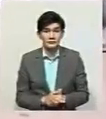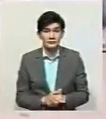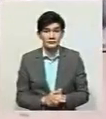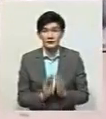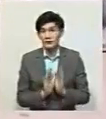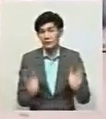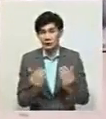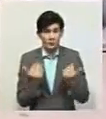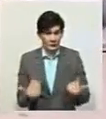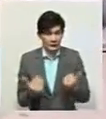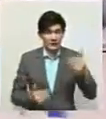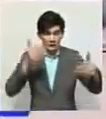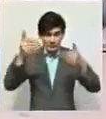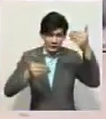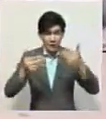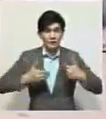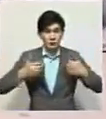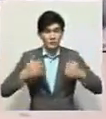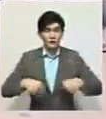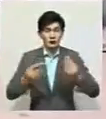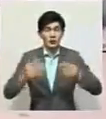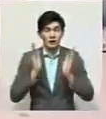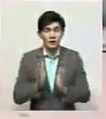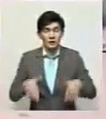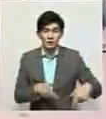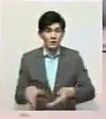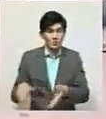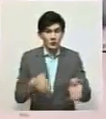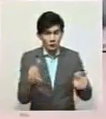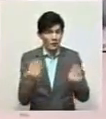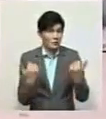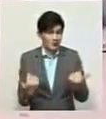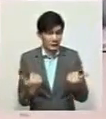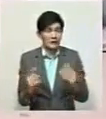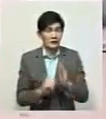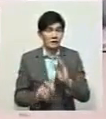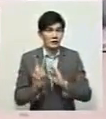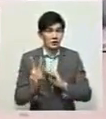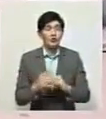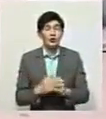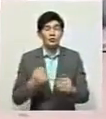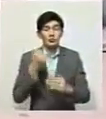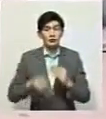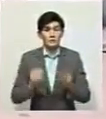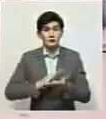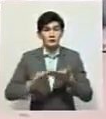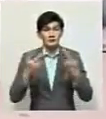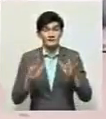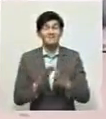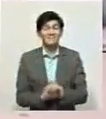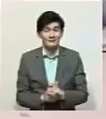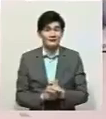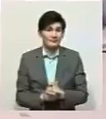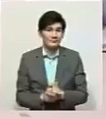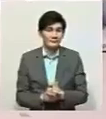ค่ะขอบคุณค่ะขณะนี้กิจกรรมคืนความสุขให้คนคลองคืนสายคลองให้คนเมืองในครั้งที่2ก็ได้เสร็จสิ้นลงไปแล้วค่ะหลังจาก